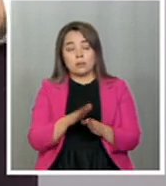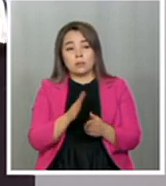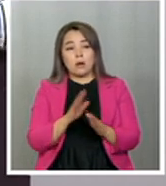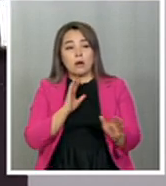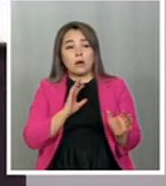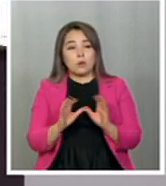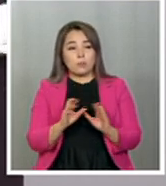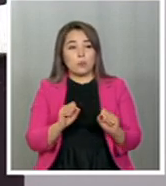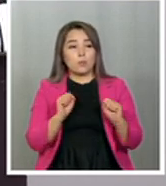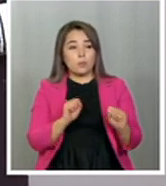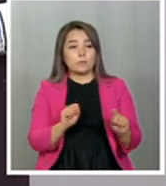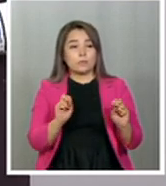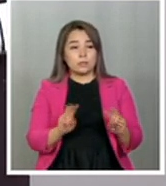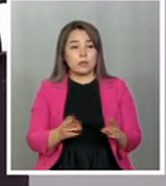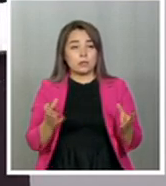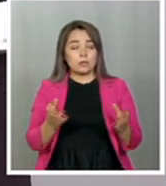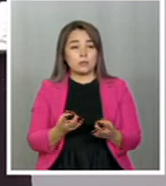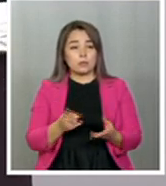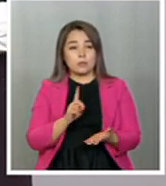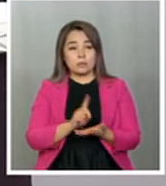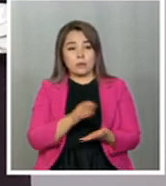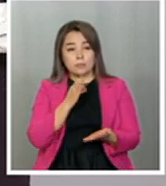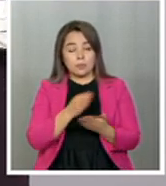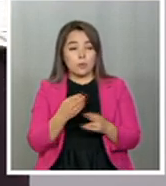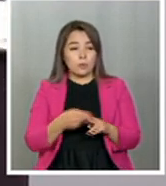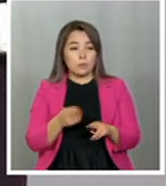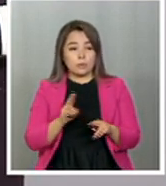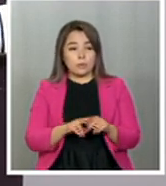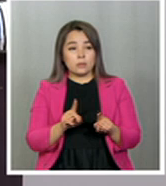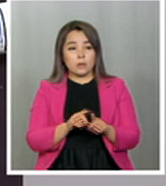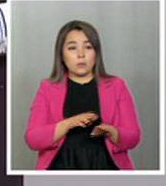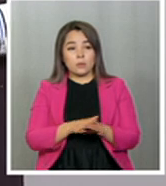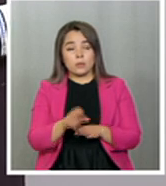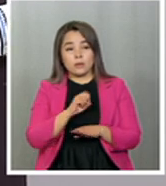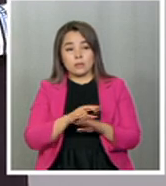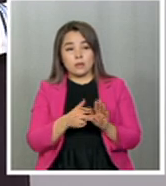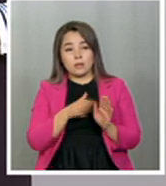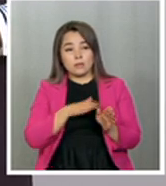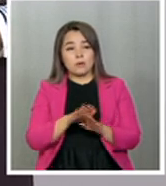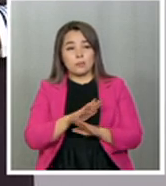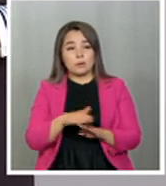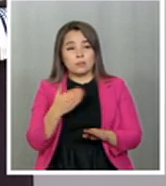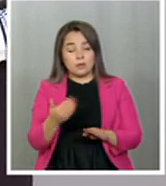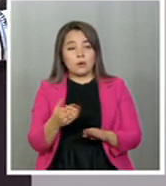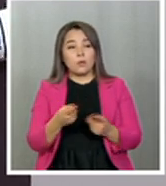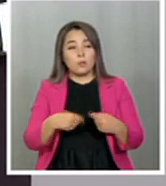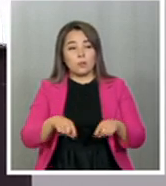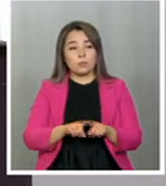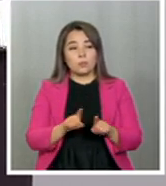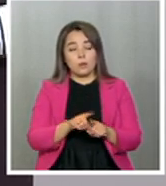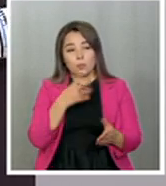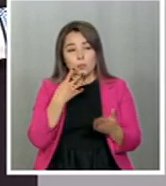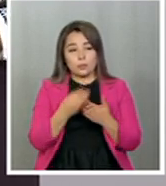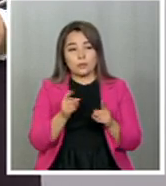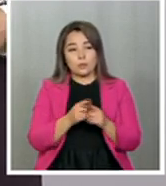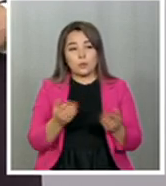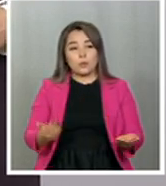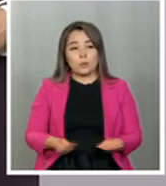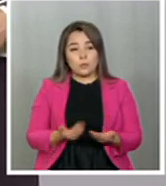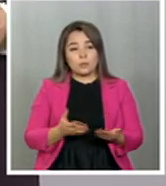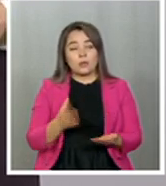пен қорғауды қажет етеді. Өйткені, кәмелетке толмаған бала қоғамда өздігінше өмір